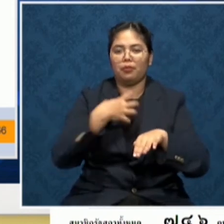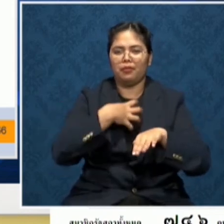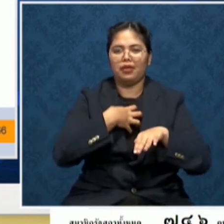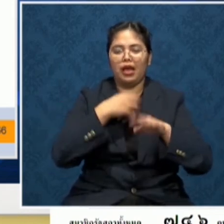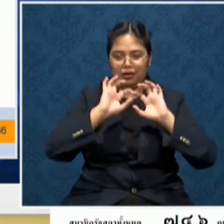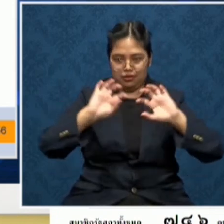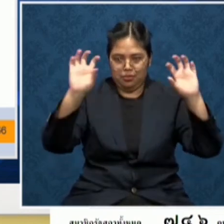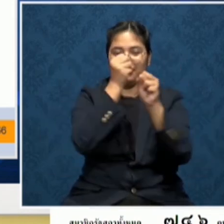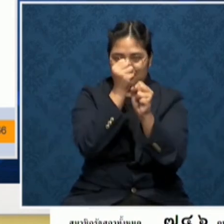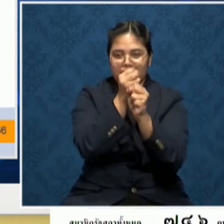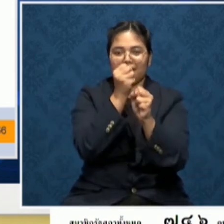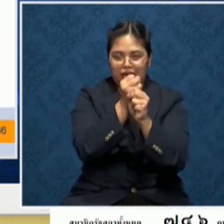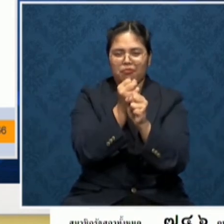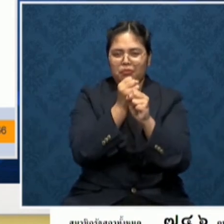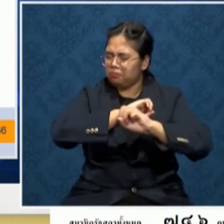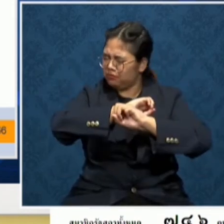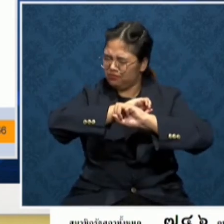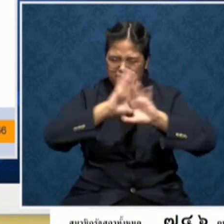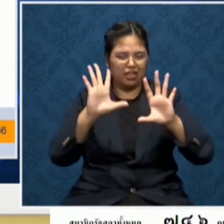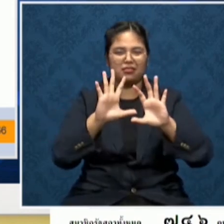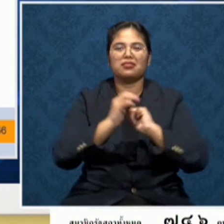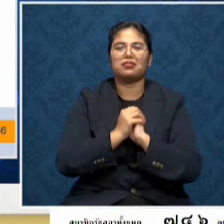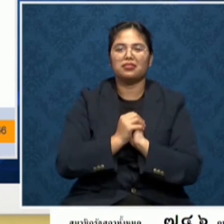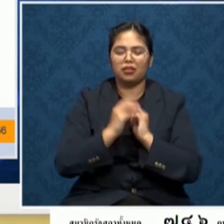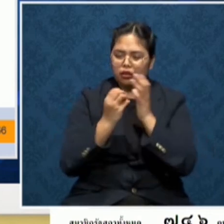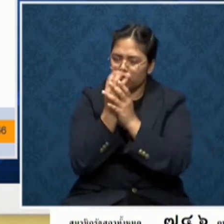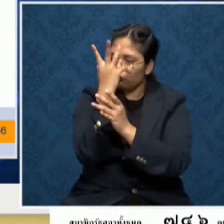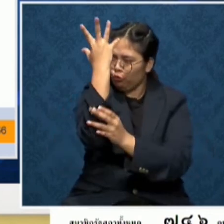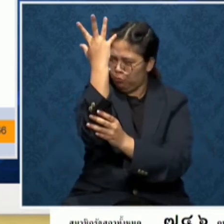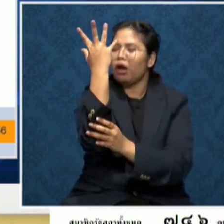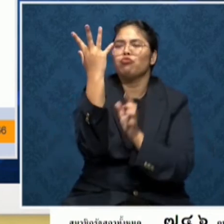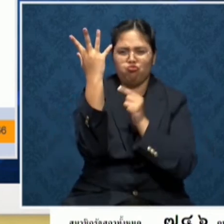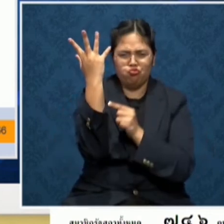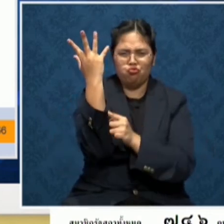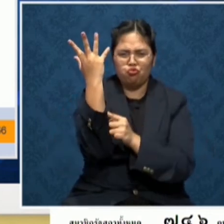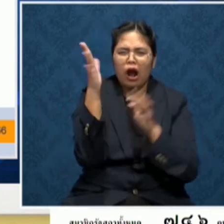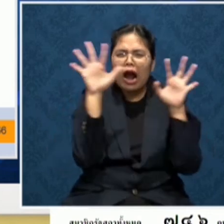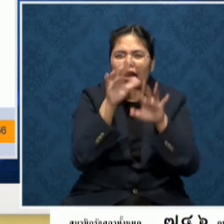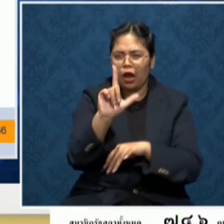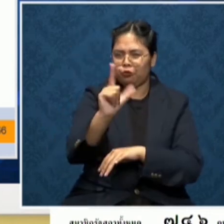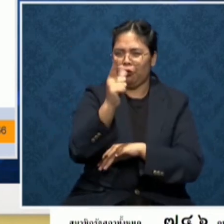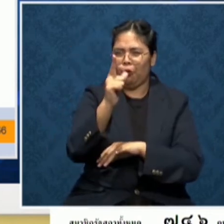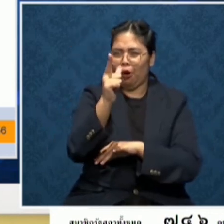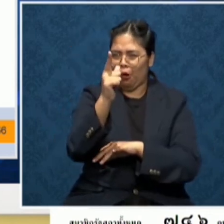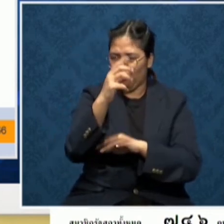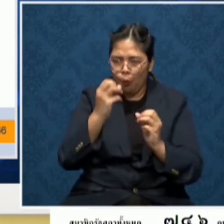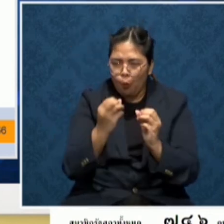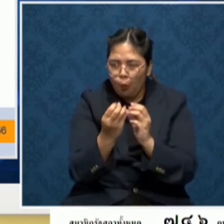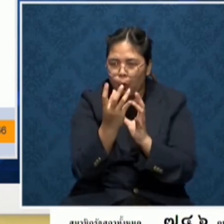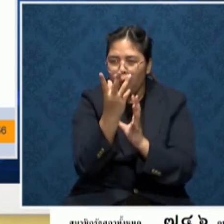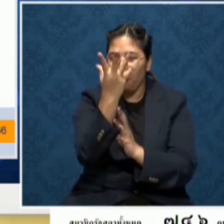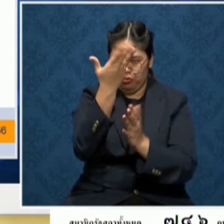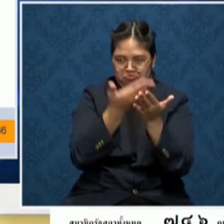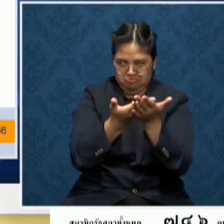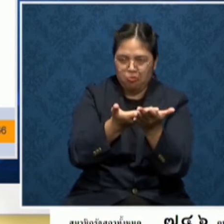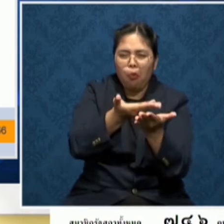บาลท่านทำเรื่องนี้ชัดๆเลยต้นไม้คือทองคำเขียวครับมูลค่าเพิ่มมากกว่าทองคำหรือการลงทุน